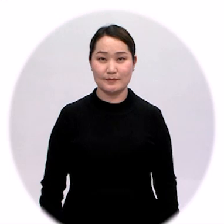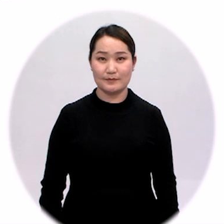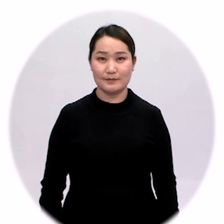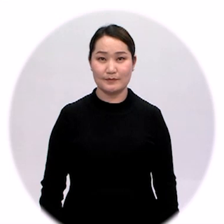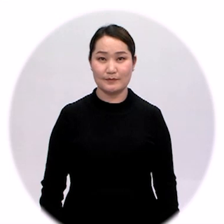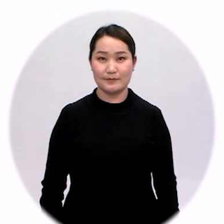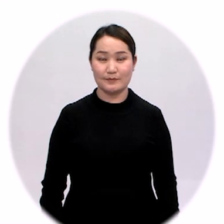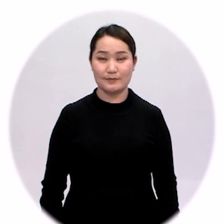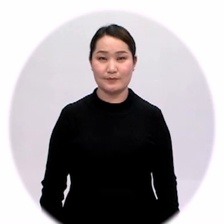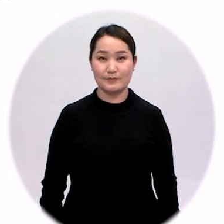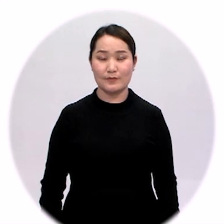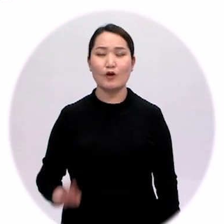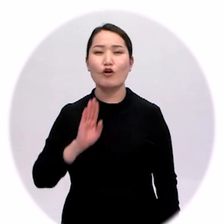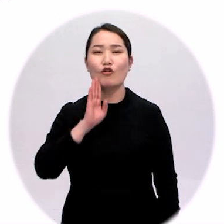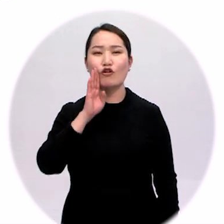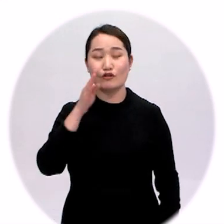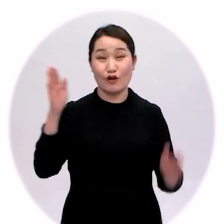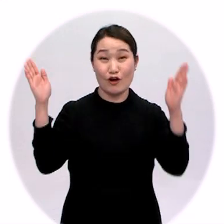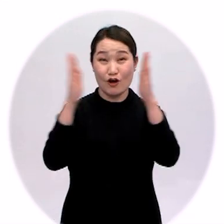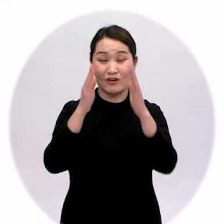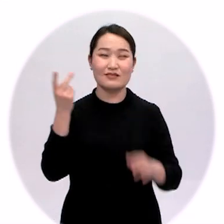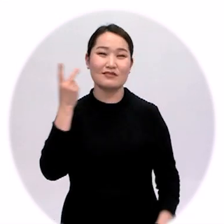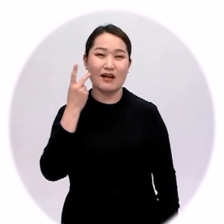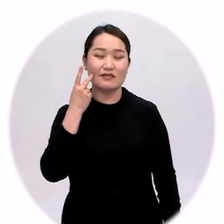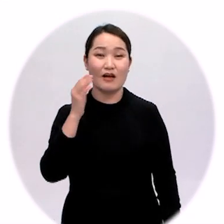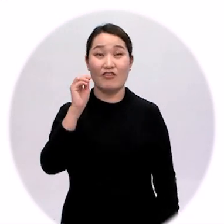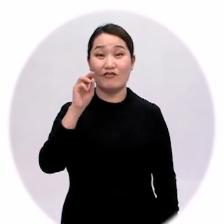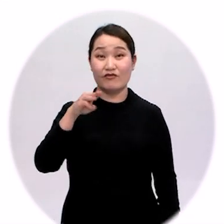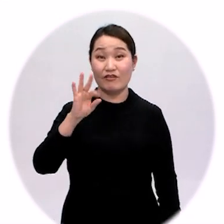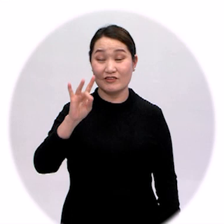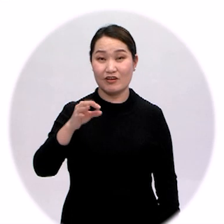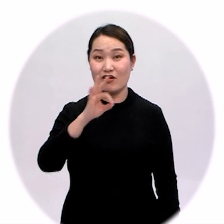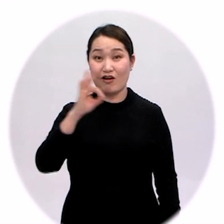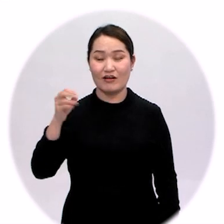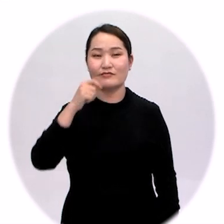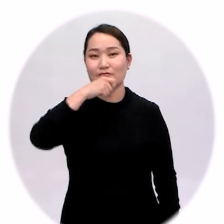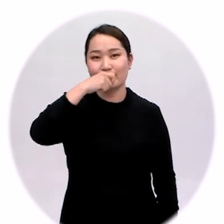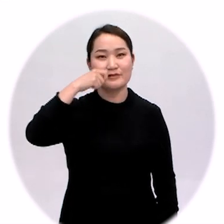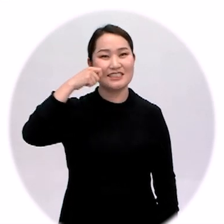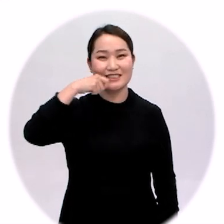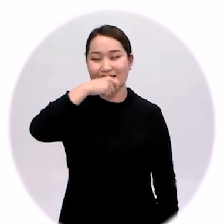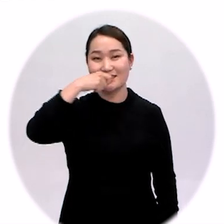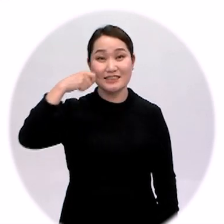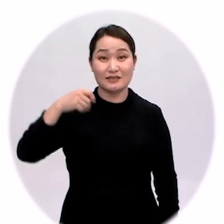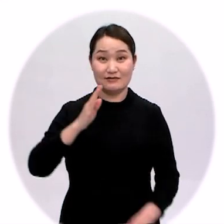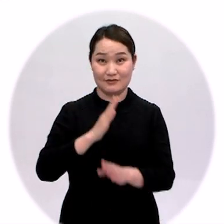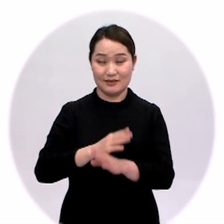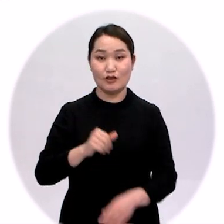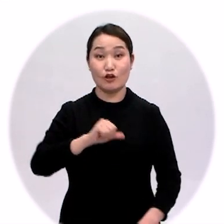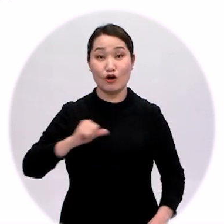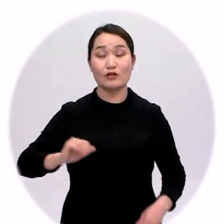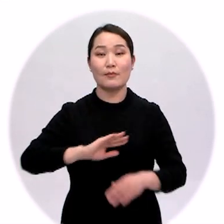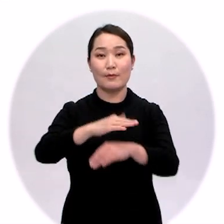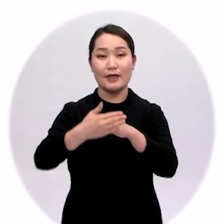За, та нар маань өглөө орой бүхэн фотортой байгаар шүдээ угаадаг байгаа. За, эхийг би